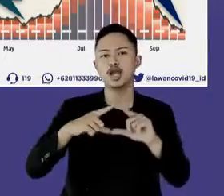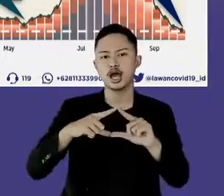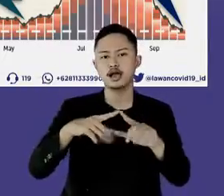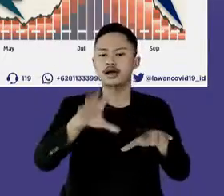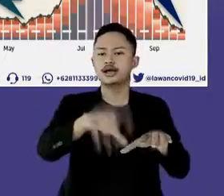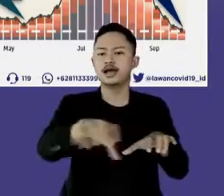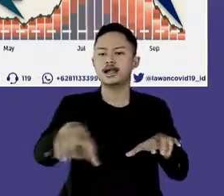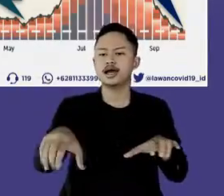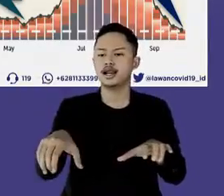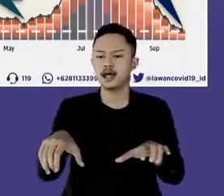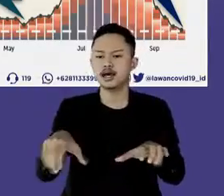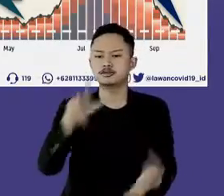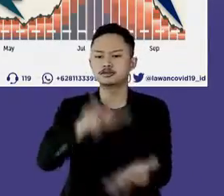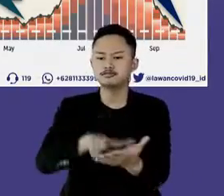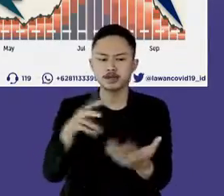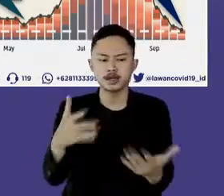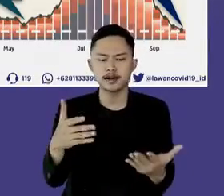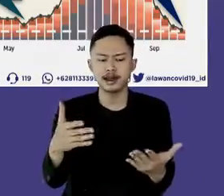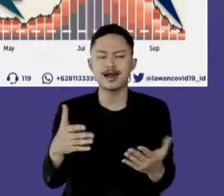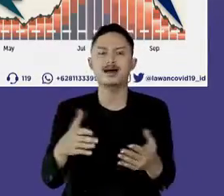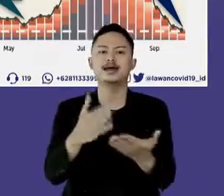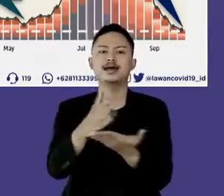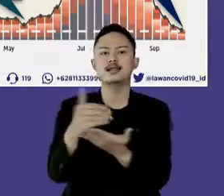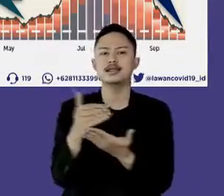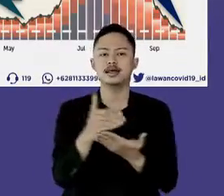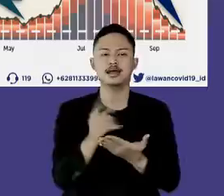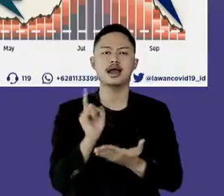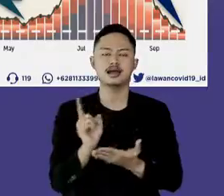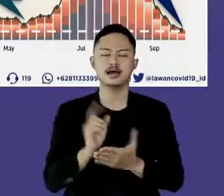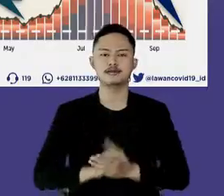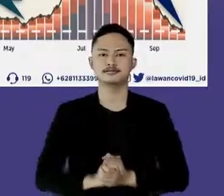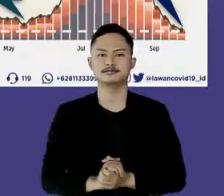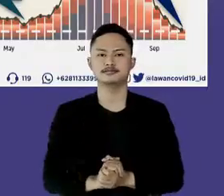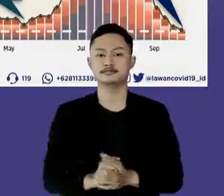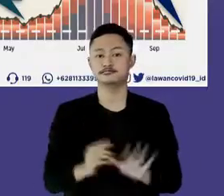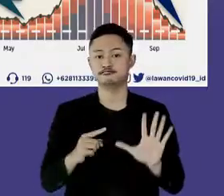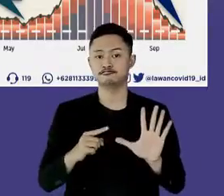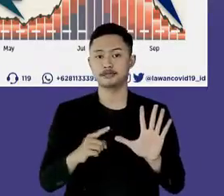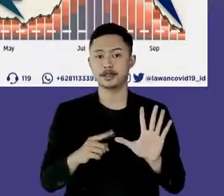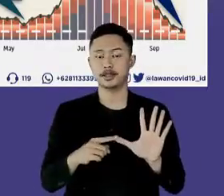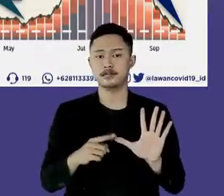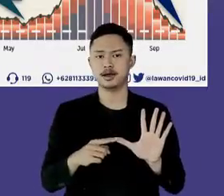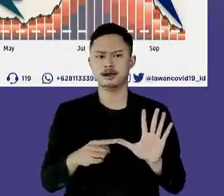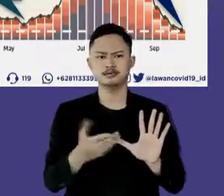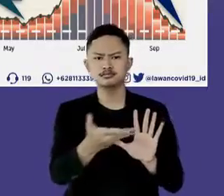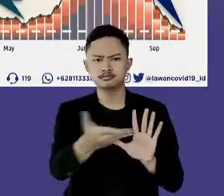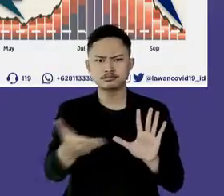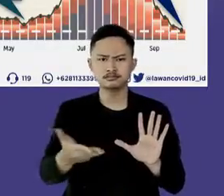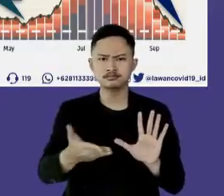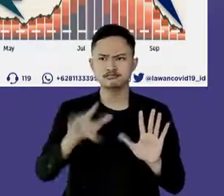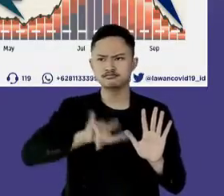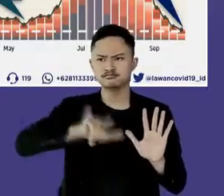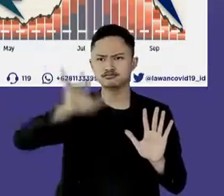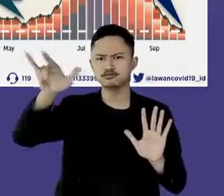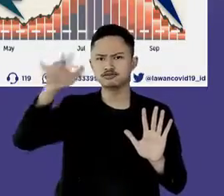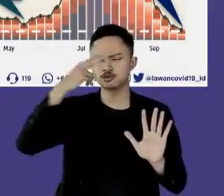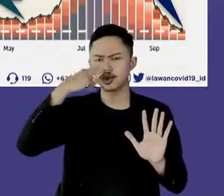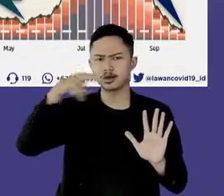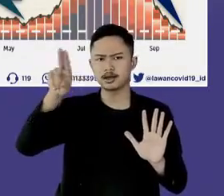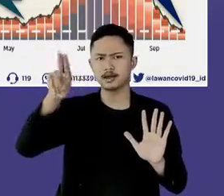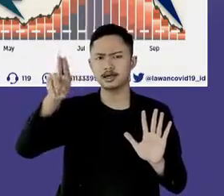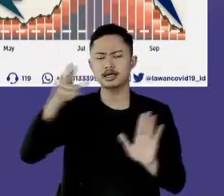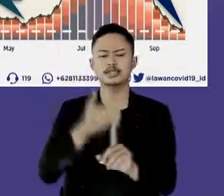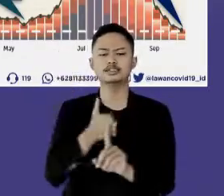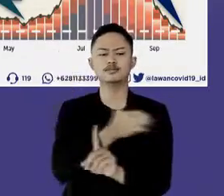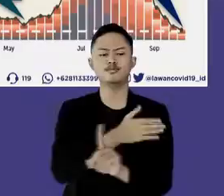daerah yang kelima pemerintah menerapkan kebijakan pembatasan pelaku perjalanan internasional dengan